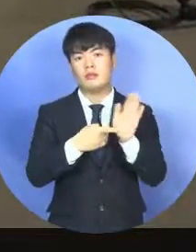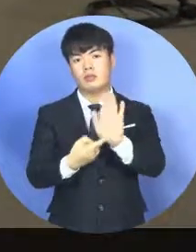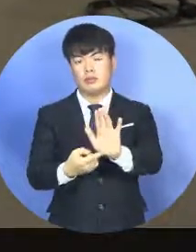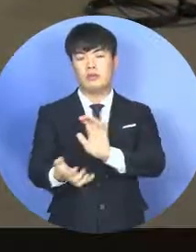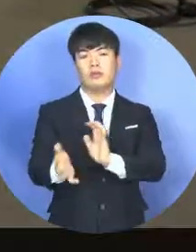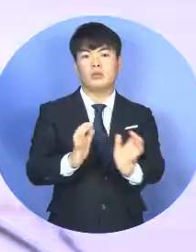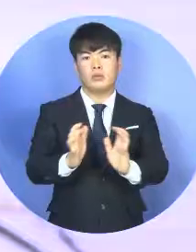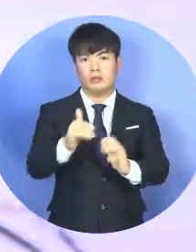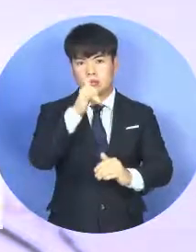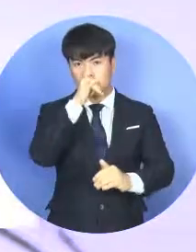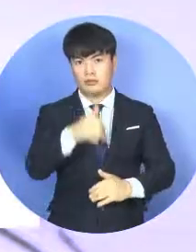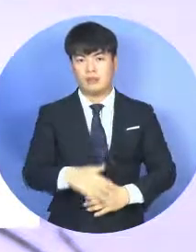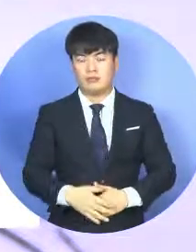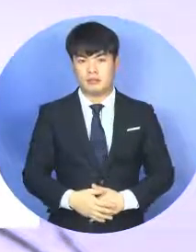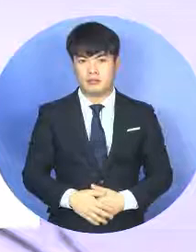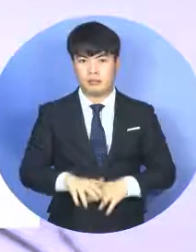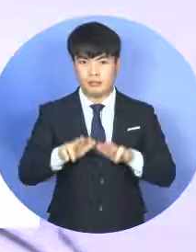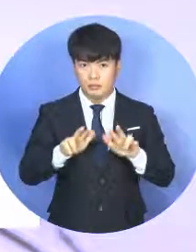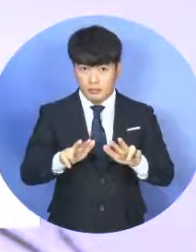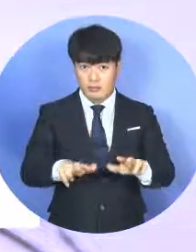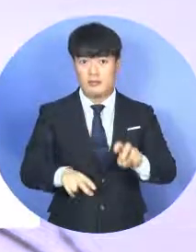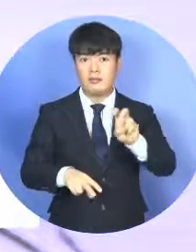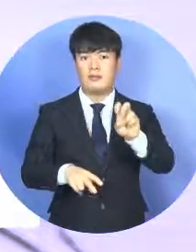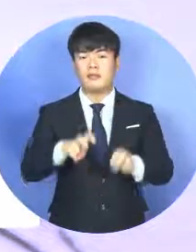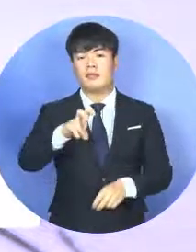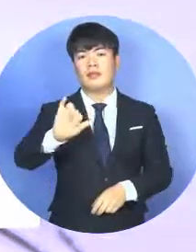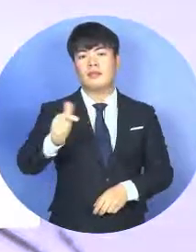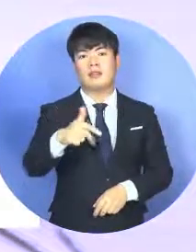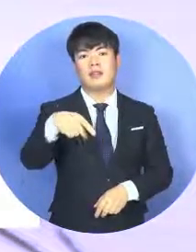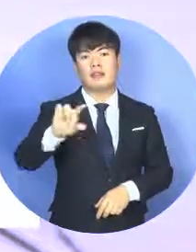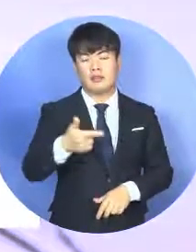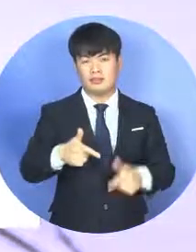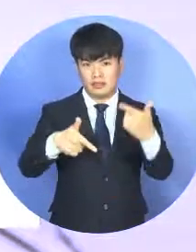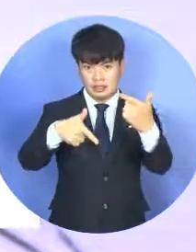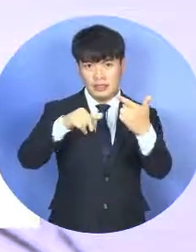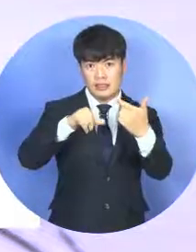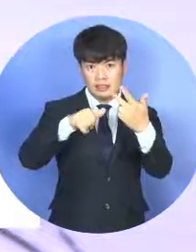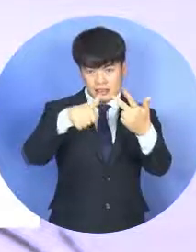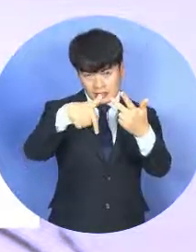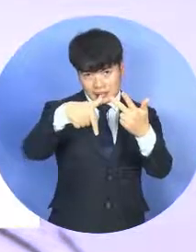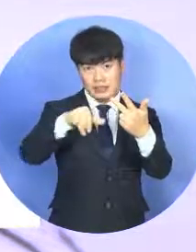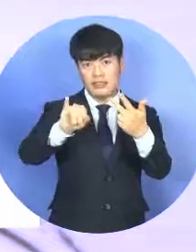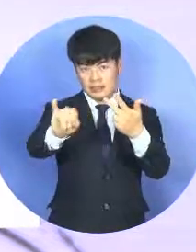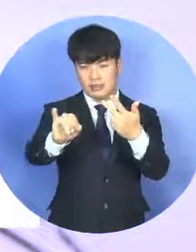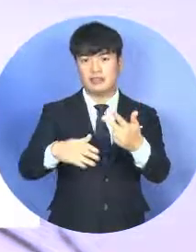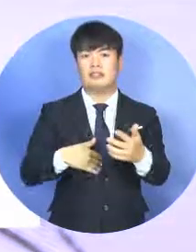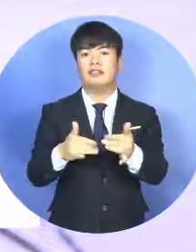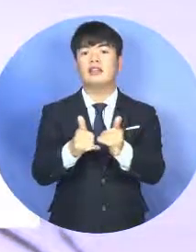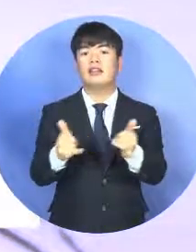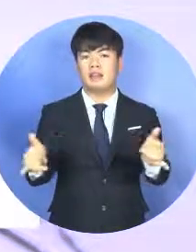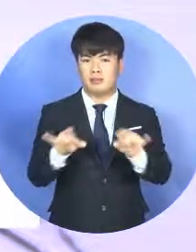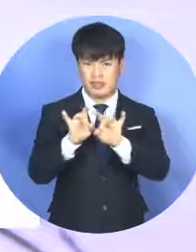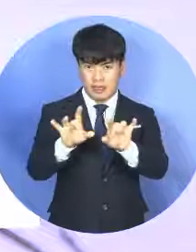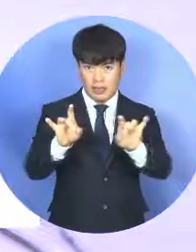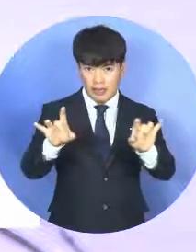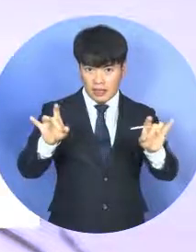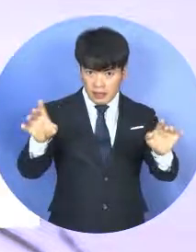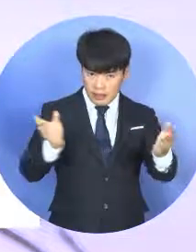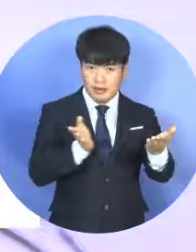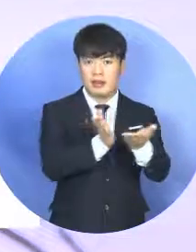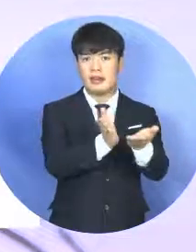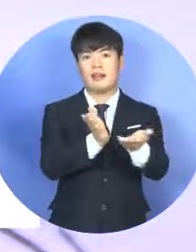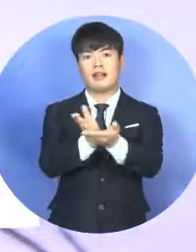진행됐습니다. 그래서 민선 7기는 시민 개개인의 더 큰 행복을 위해서 우리가 더욱 노력할